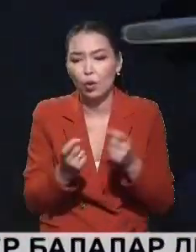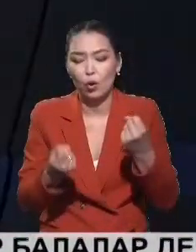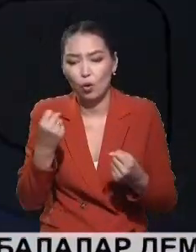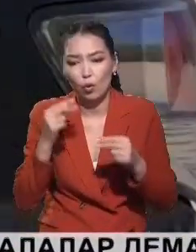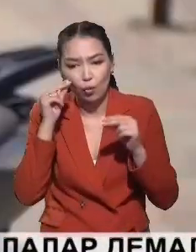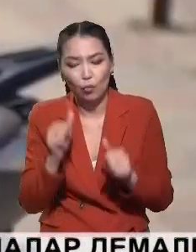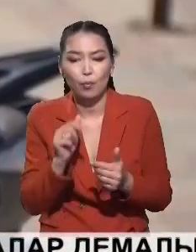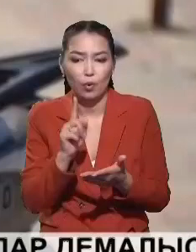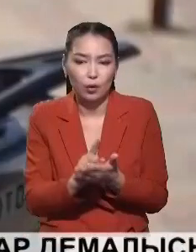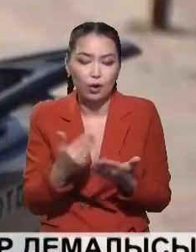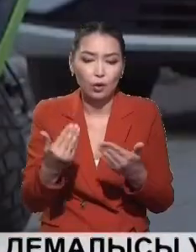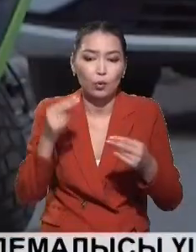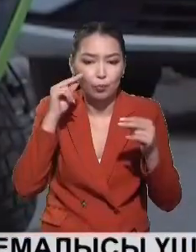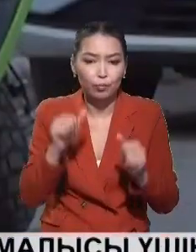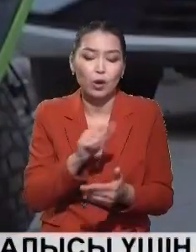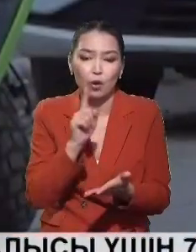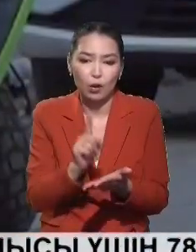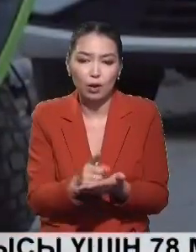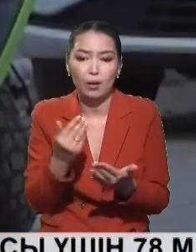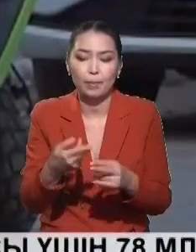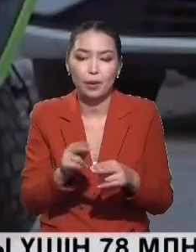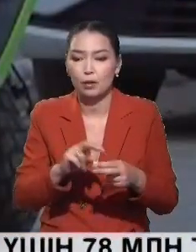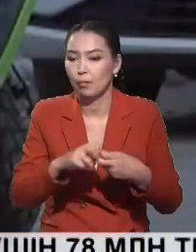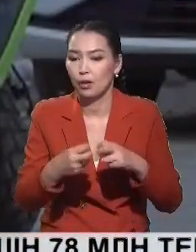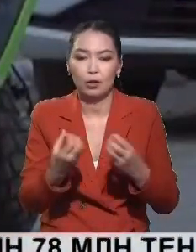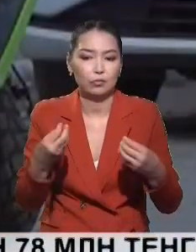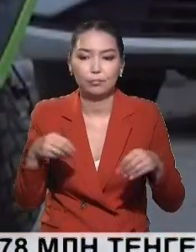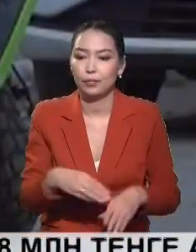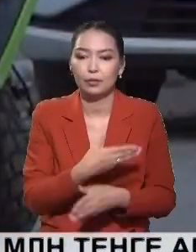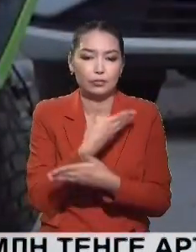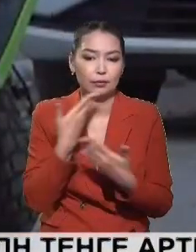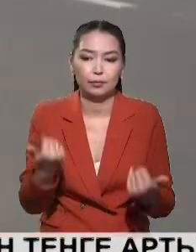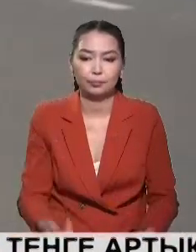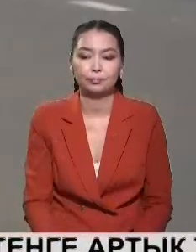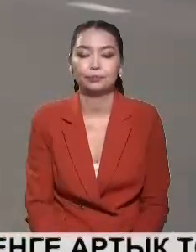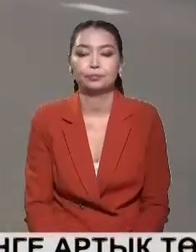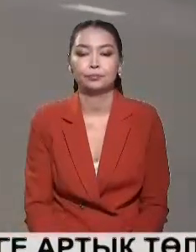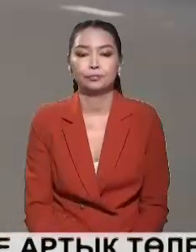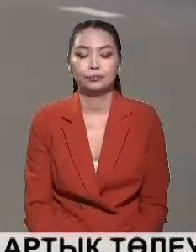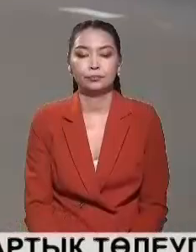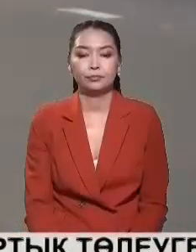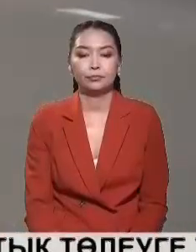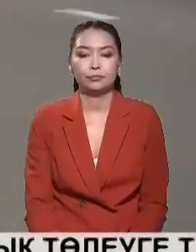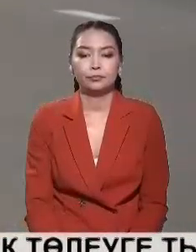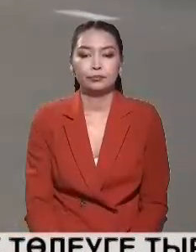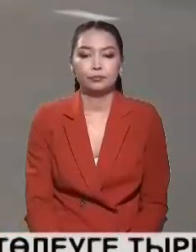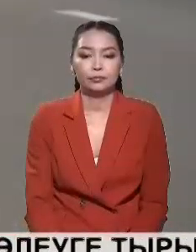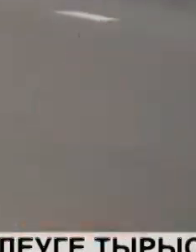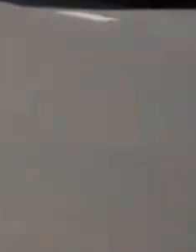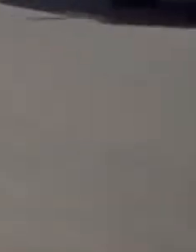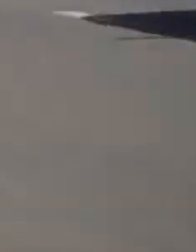алып, жүргізуші куәлігін алуды міндеттемей, мәселе шешілмейтін сыңайлы. Бақыт Қазанғапқызы, Нұркен Жалмұхан, Астана Таймс, Ақтөбеден.